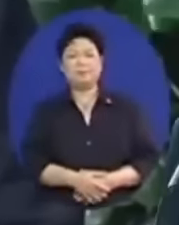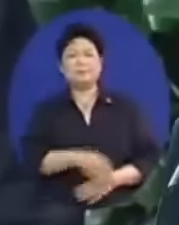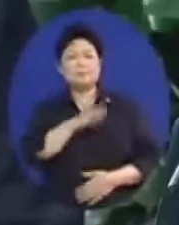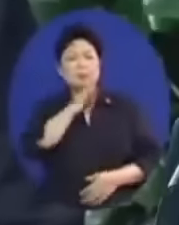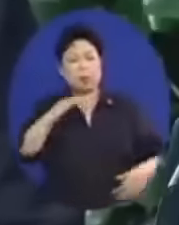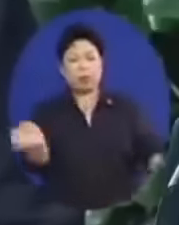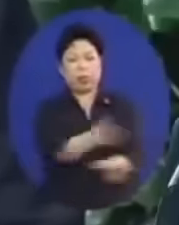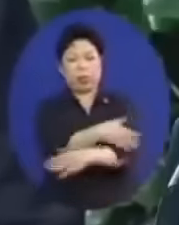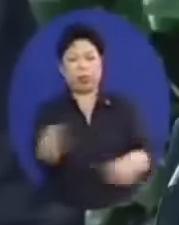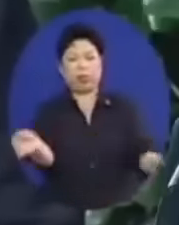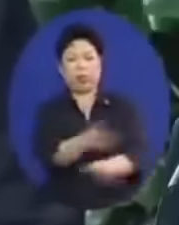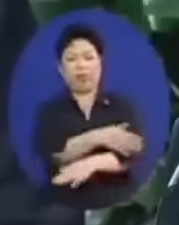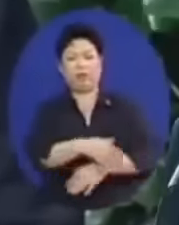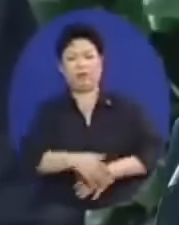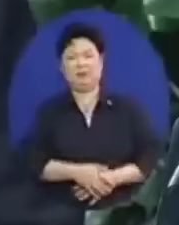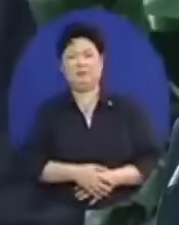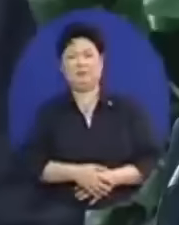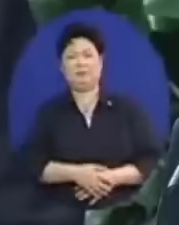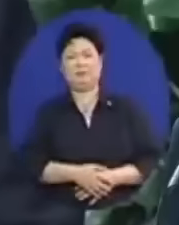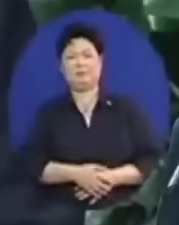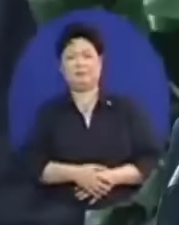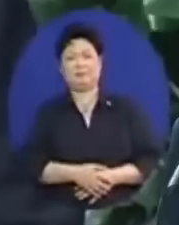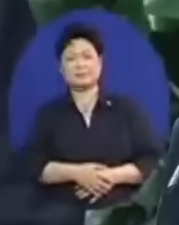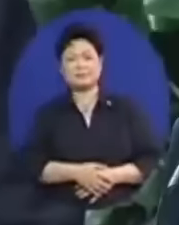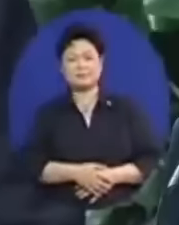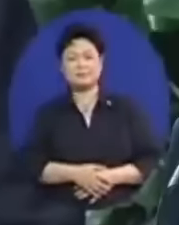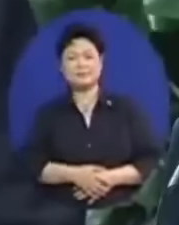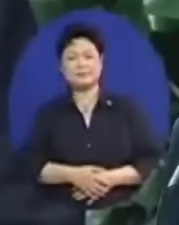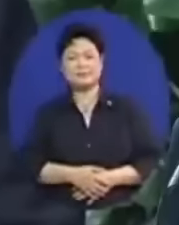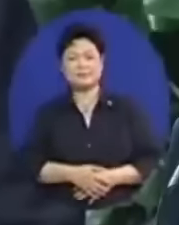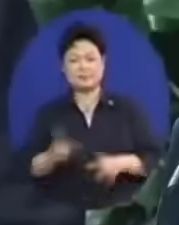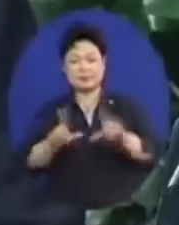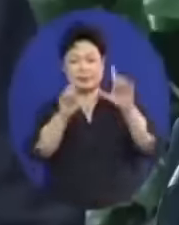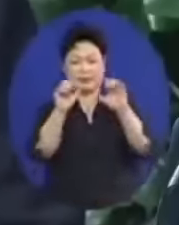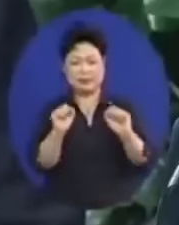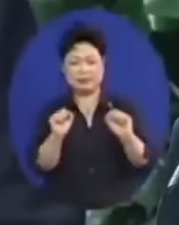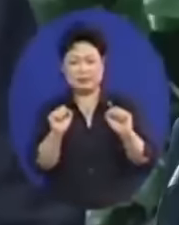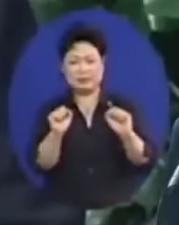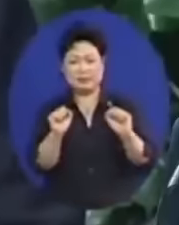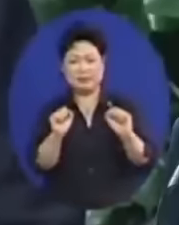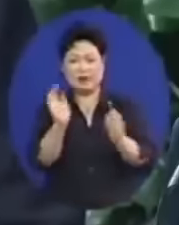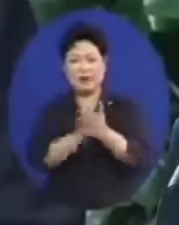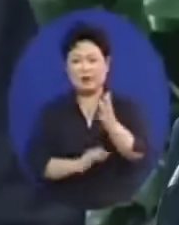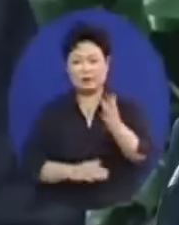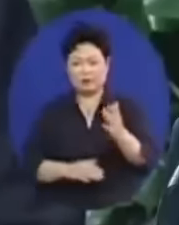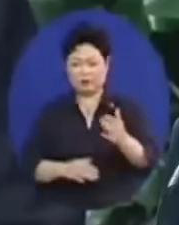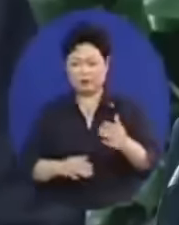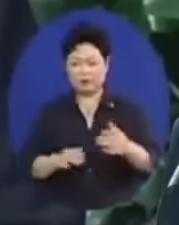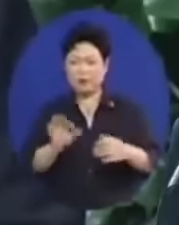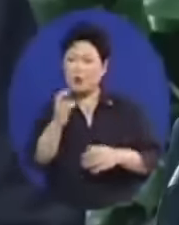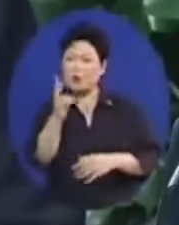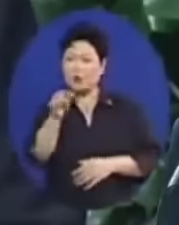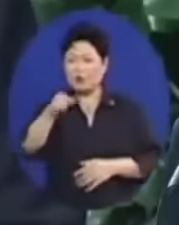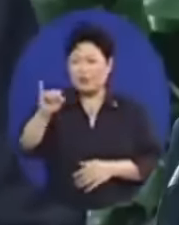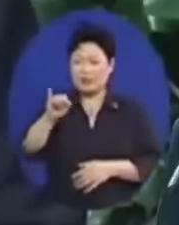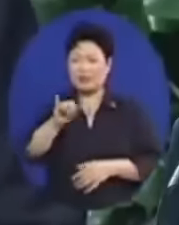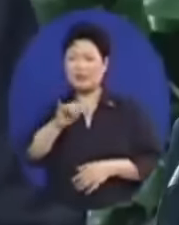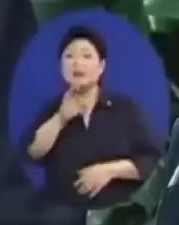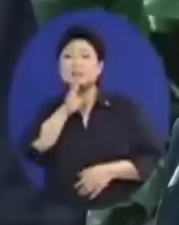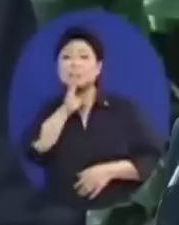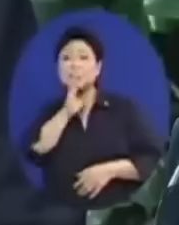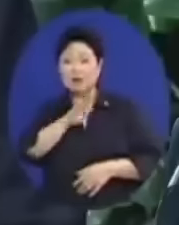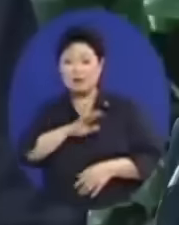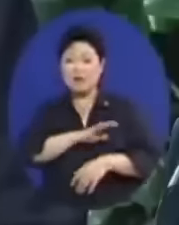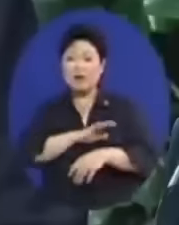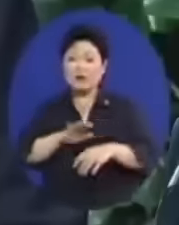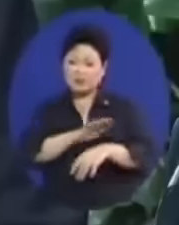아무 음성도 없습니다. 살아계시면 아이고 용기야 오래간만이다 잘 왔냐 그렇게 말씀하실